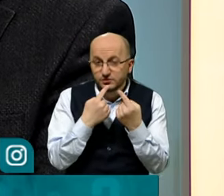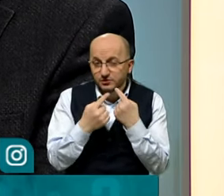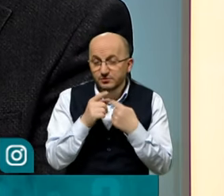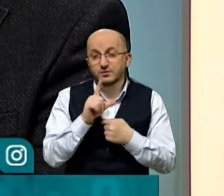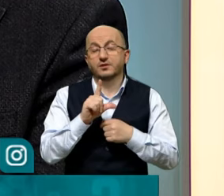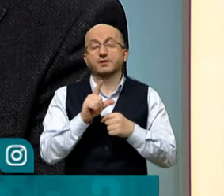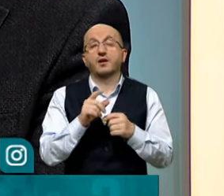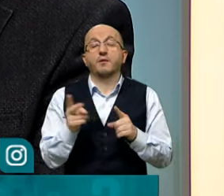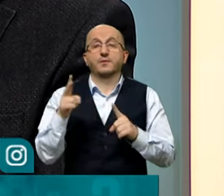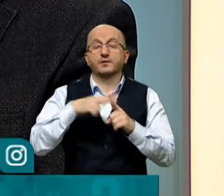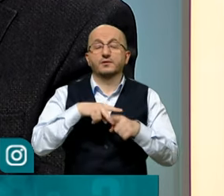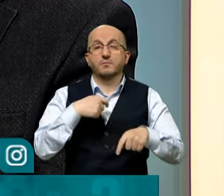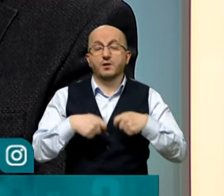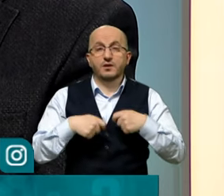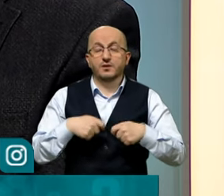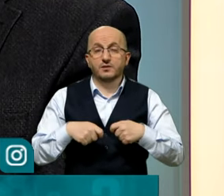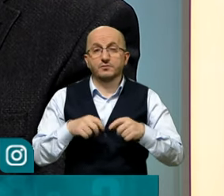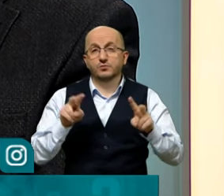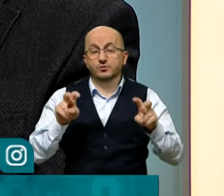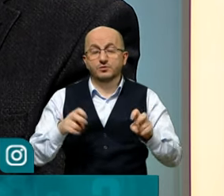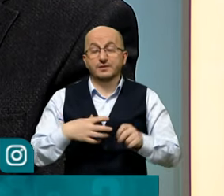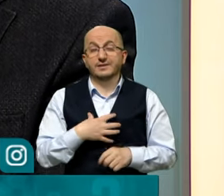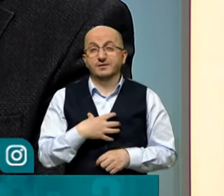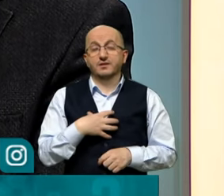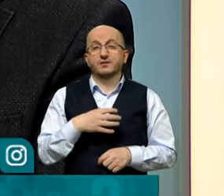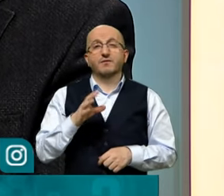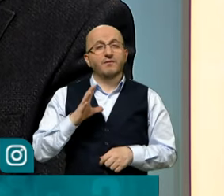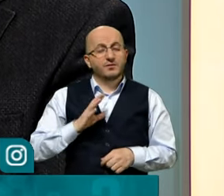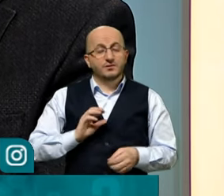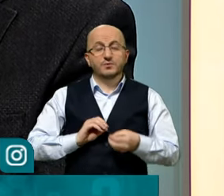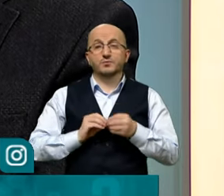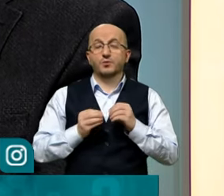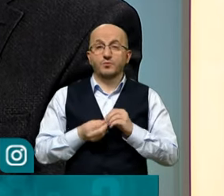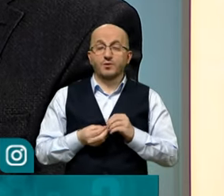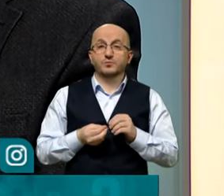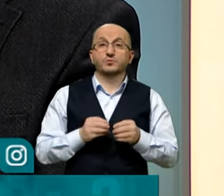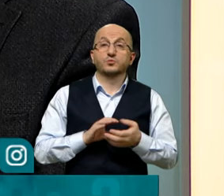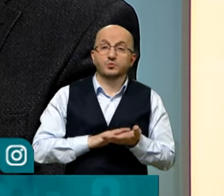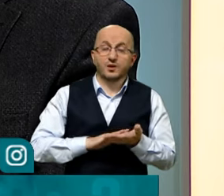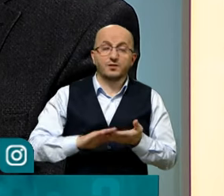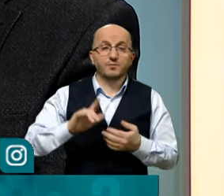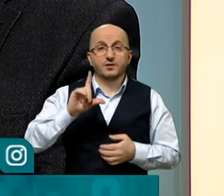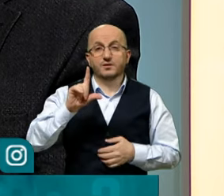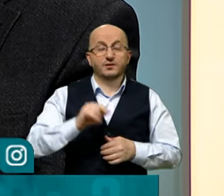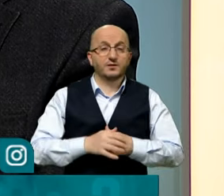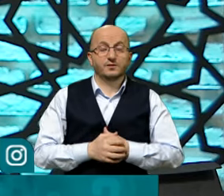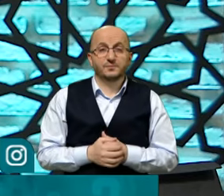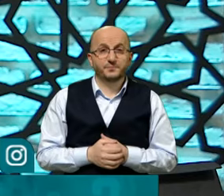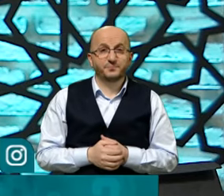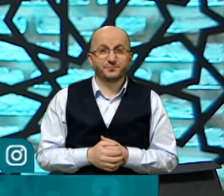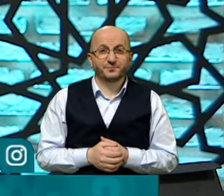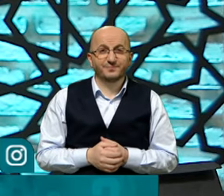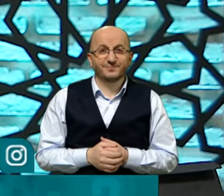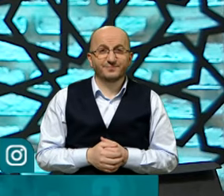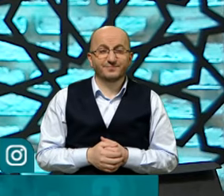bulunması gereken de Katılım bankalarının bu konuda kendilerinde Varsa bir problem o problemi düzeltmeleri gerekir hocam